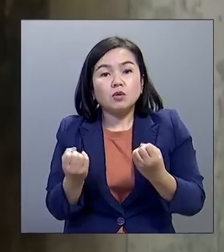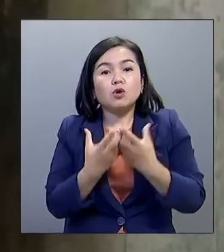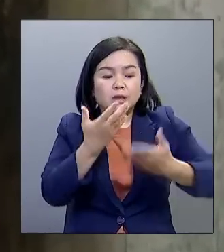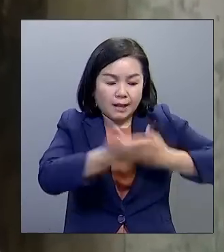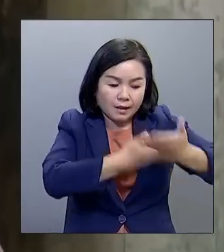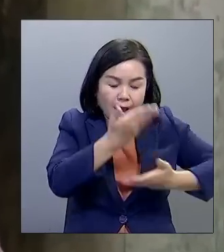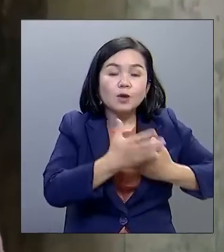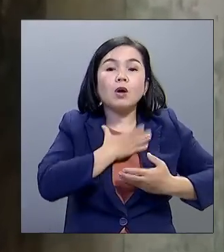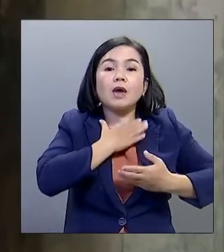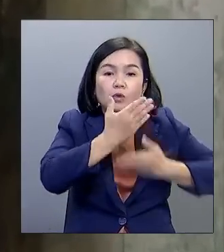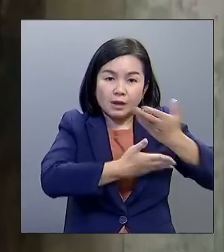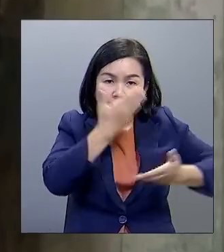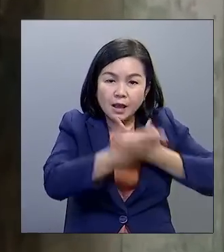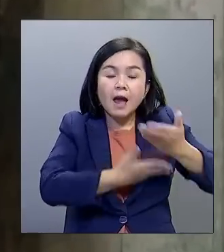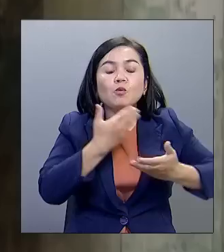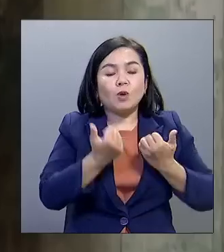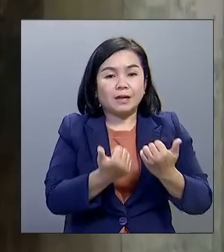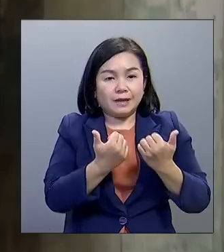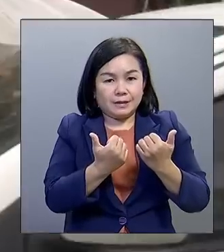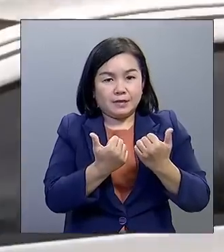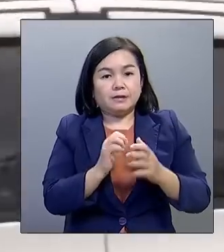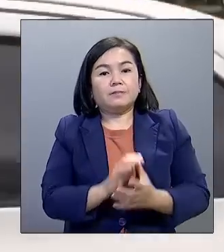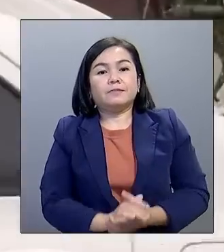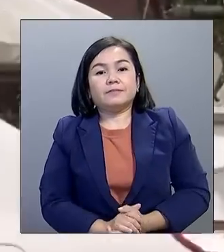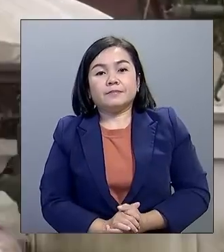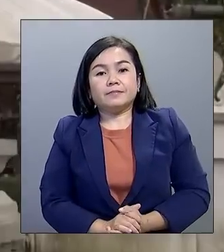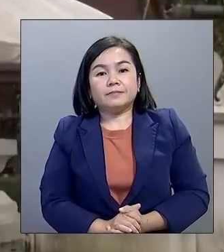ายวันเนี้ยออกจากบ้านไม่ได